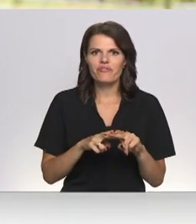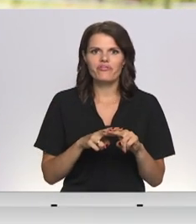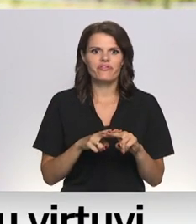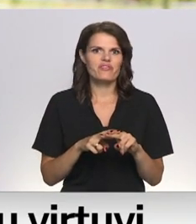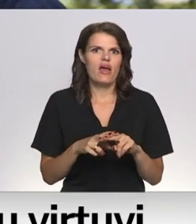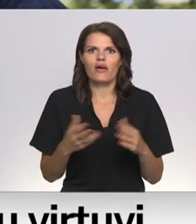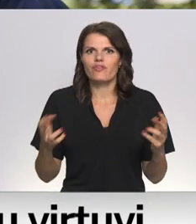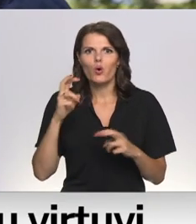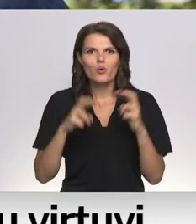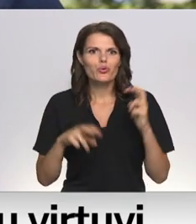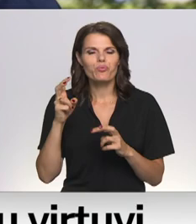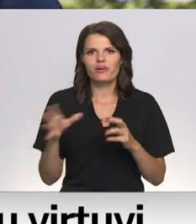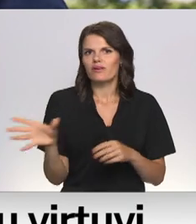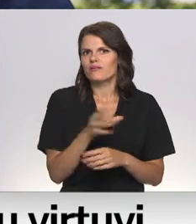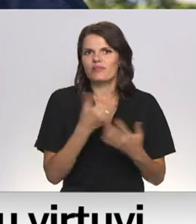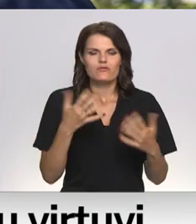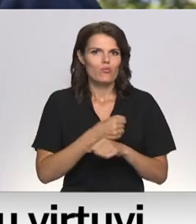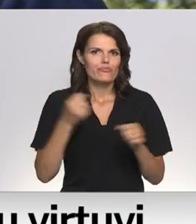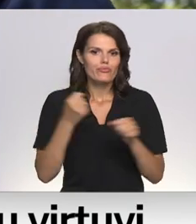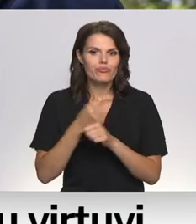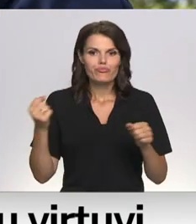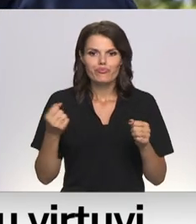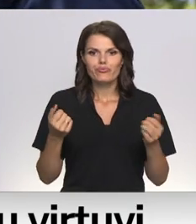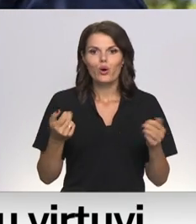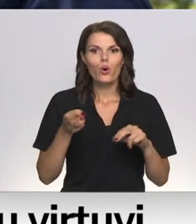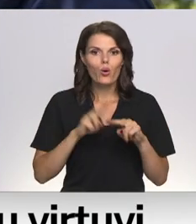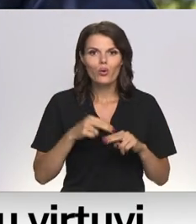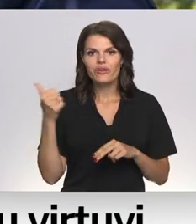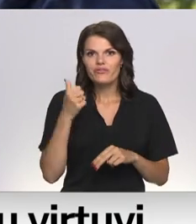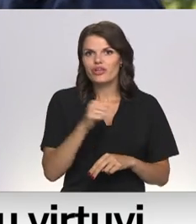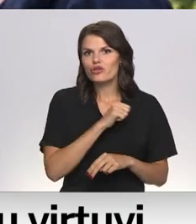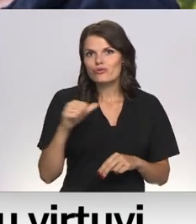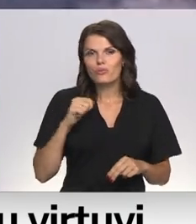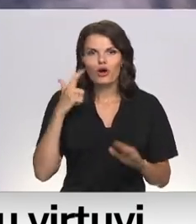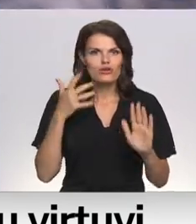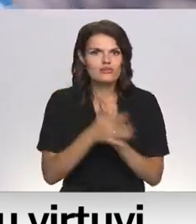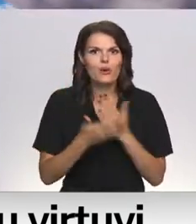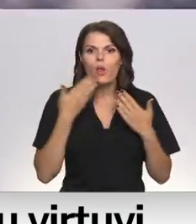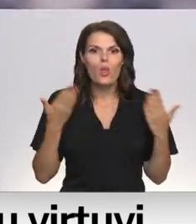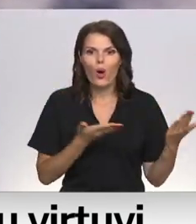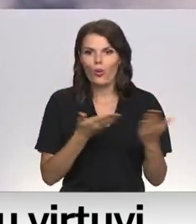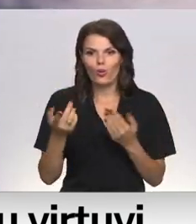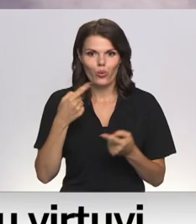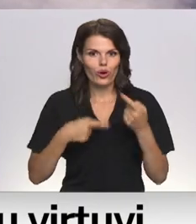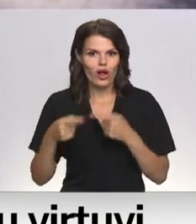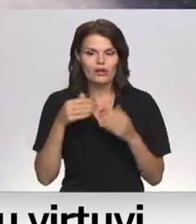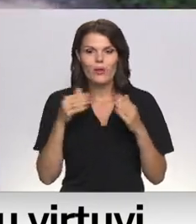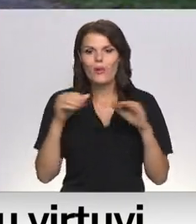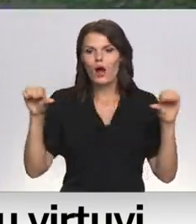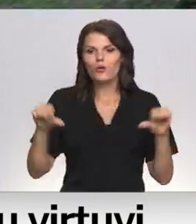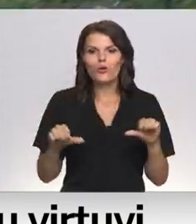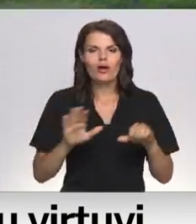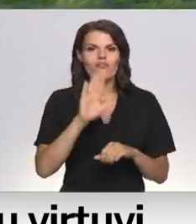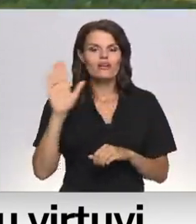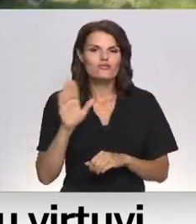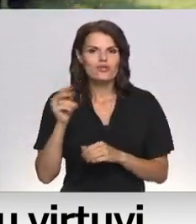visi rūpnīcas un viss pārējais ir uzspridzināts, jā. Un viņas pašas jau arī saprot, kad nav kur atgriezties. Māja kafēnīcu dienā ietirgot